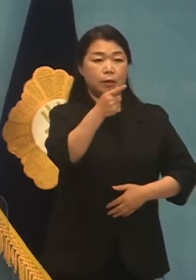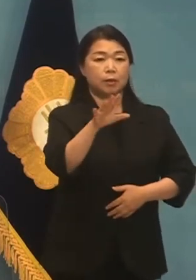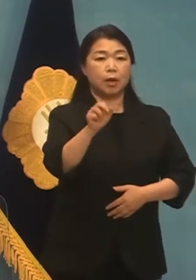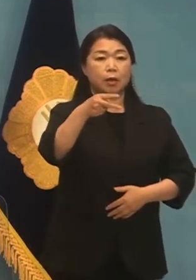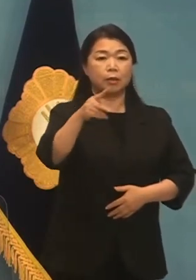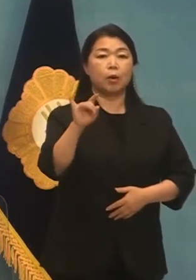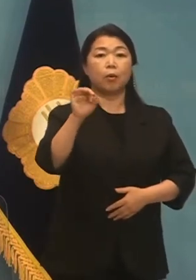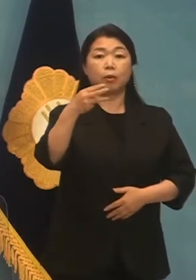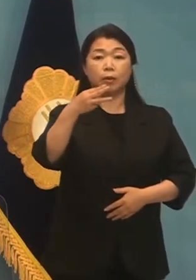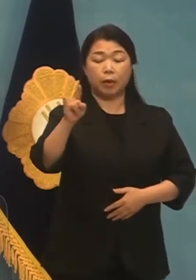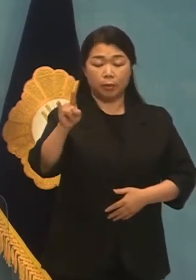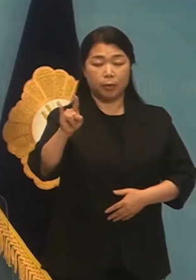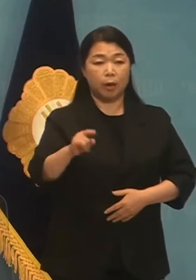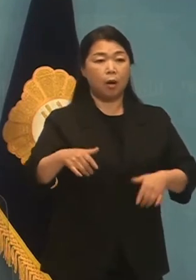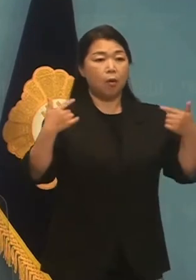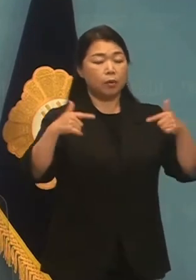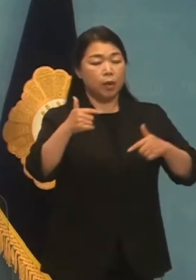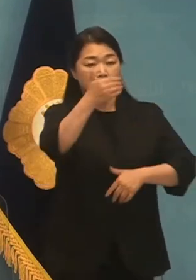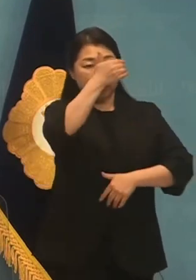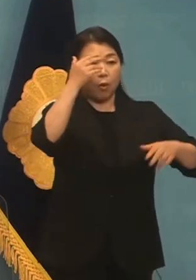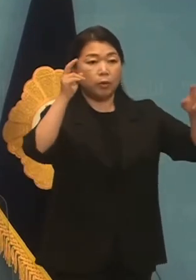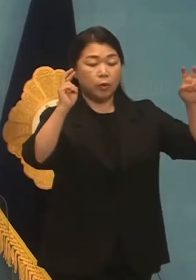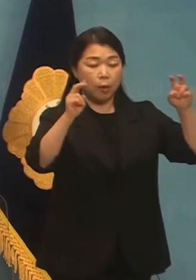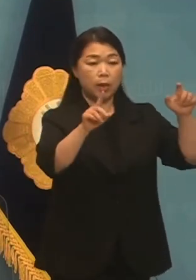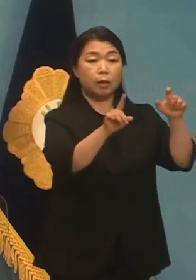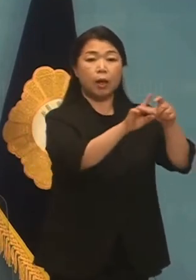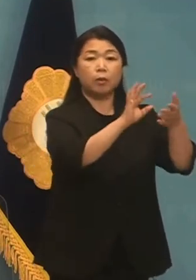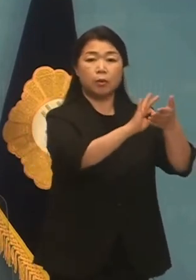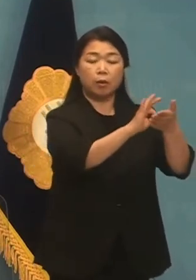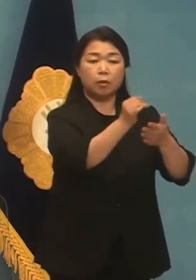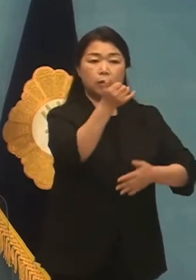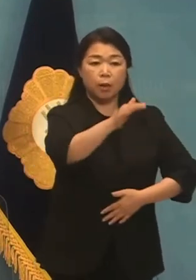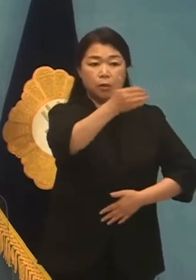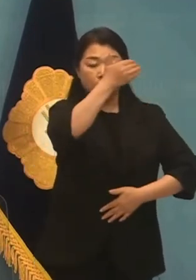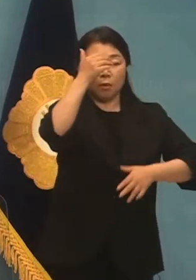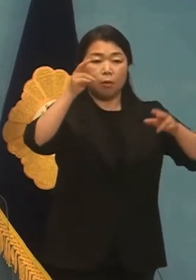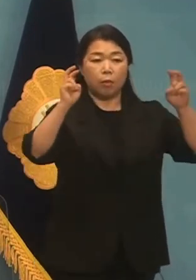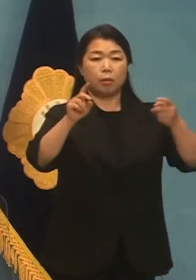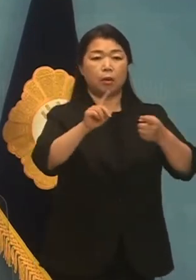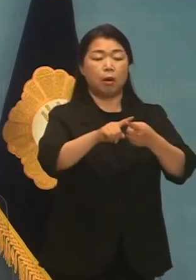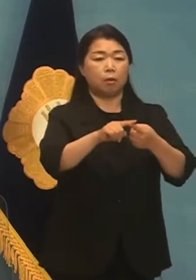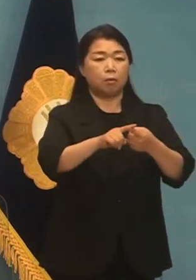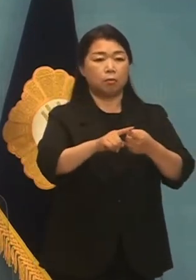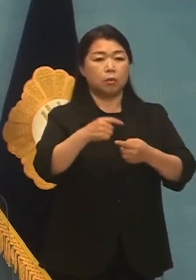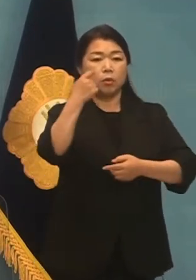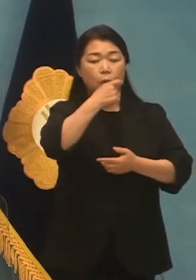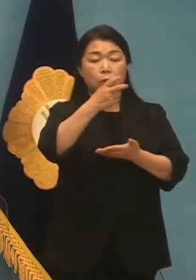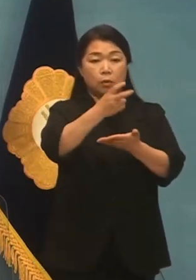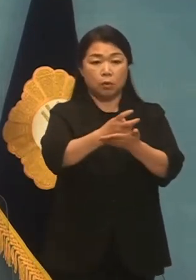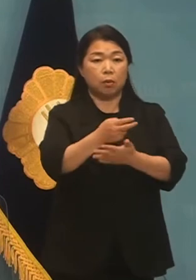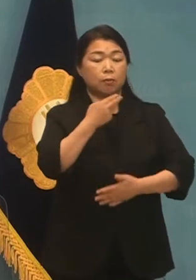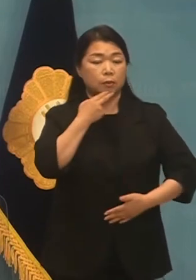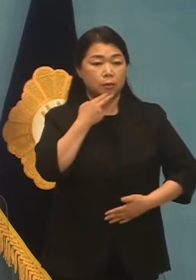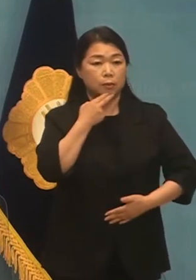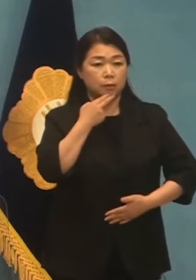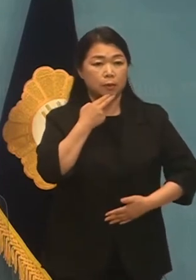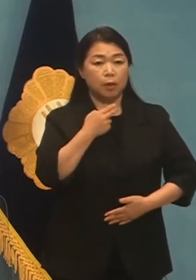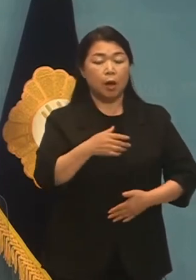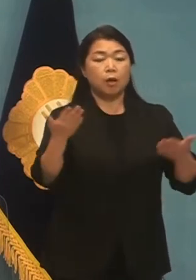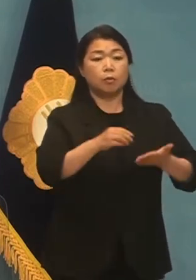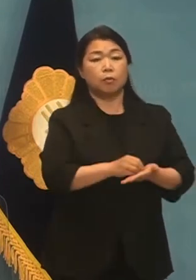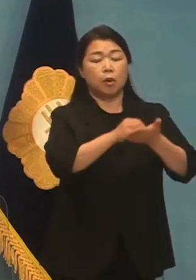언제나 청년 기업이란 표현을 쓰지만 청년 기업의 정의조차 없는 것이 현실입니다. 취업이